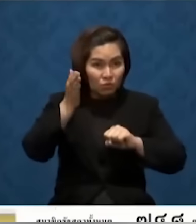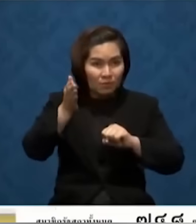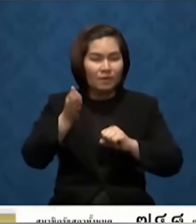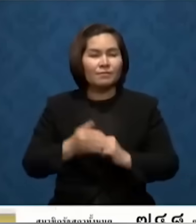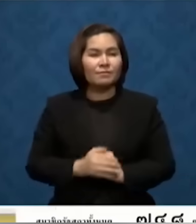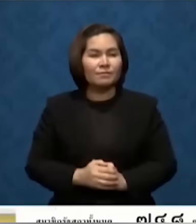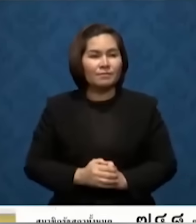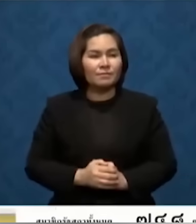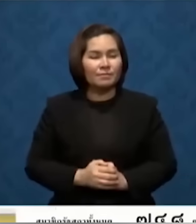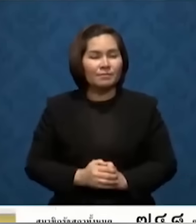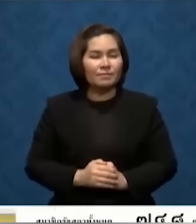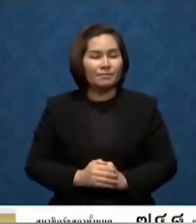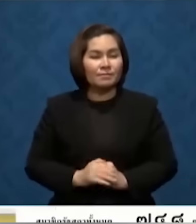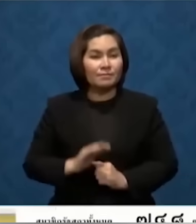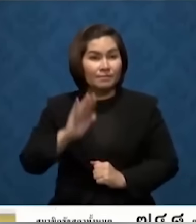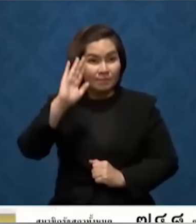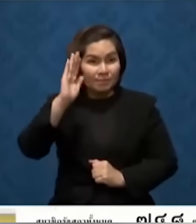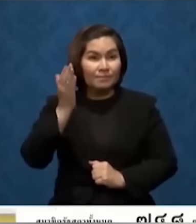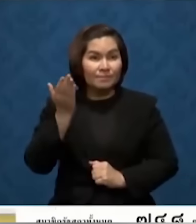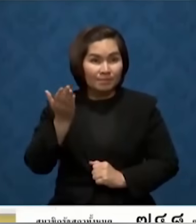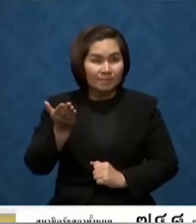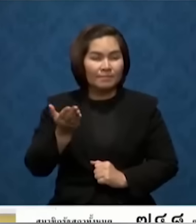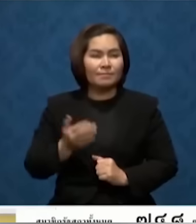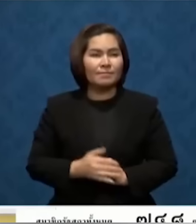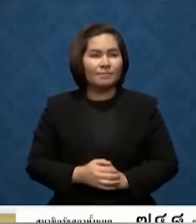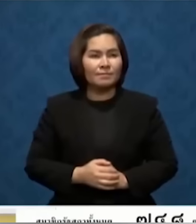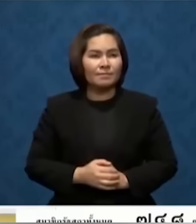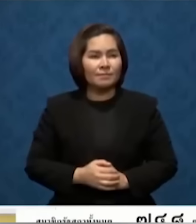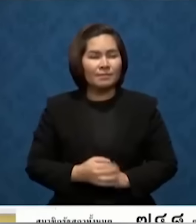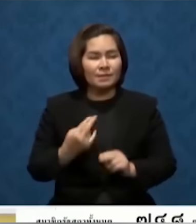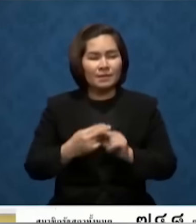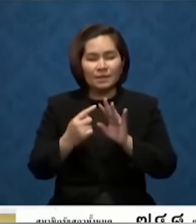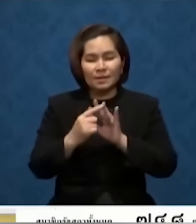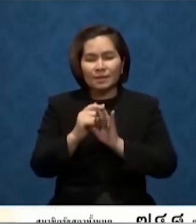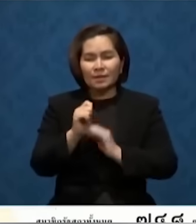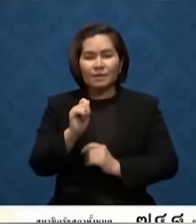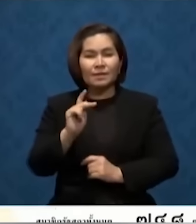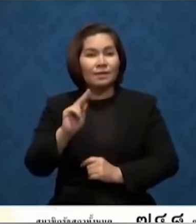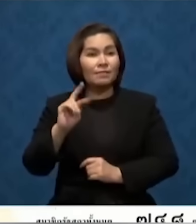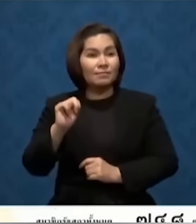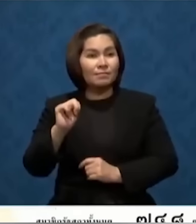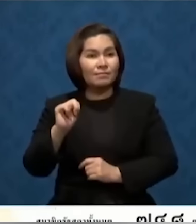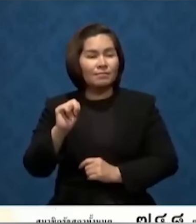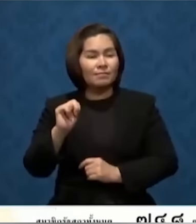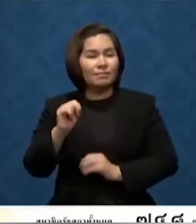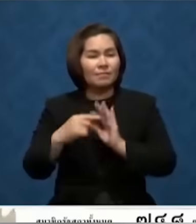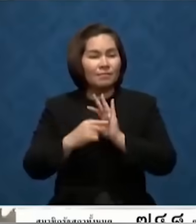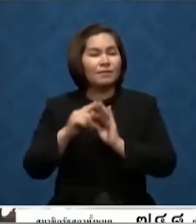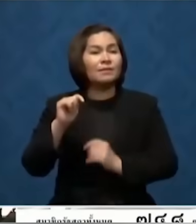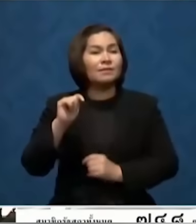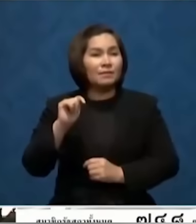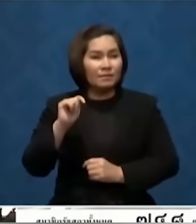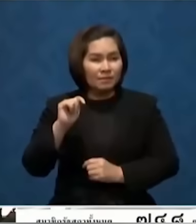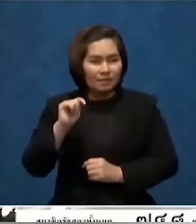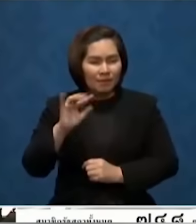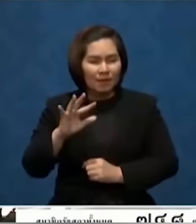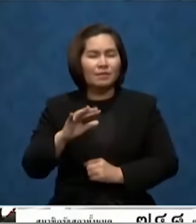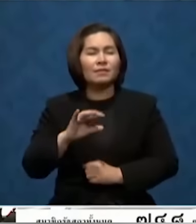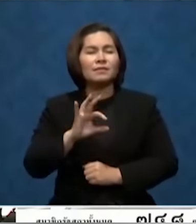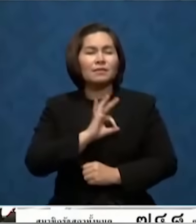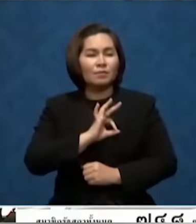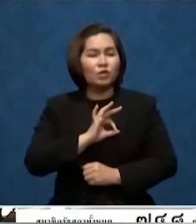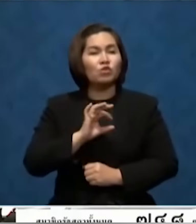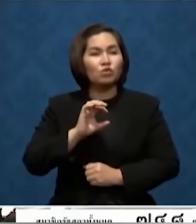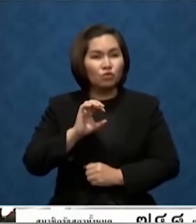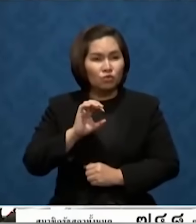ท่านประธานครับผมเอกนัทพร้อมพันธ์ครับ เอา คนประท้วงท่านประธานครับผมเอกนัทพร้อมพันธ์ครับสมาชิกสภาผู้แทน